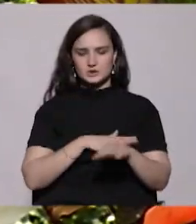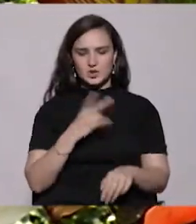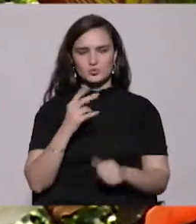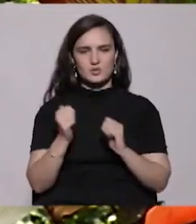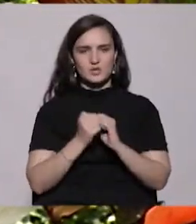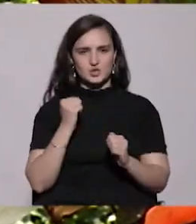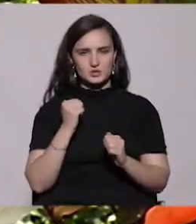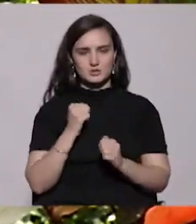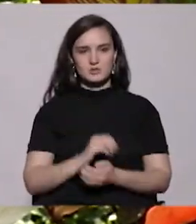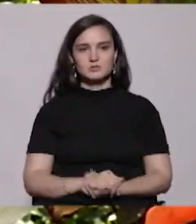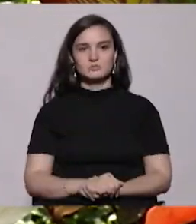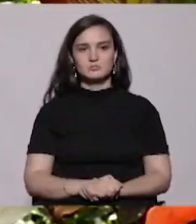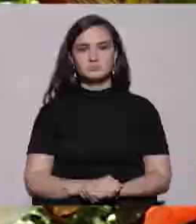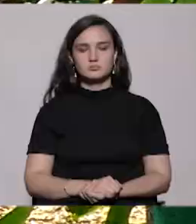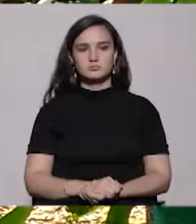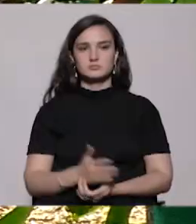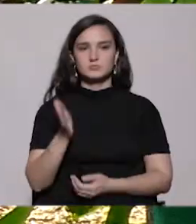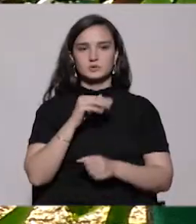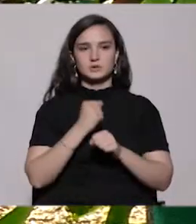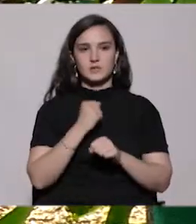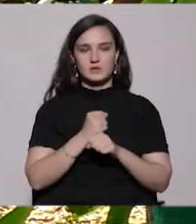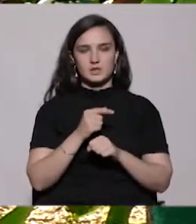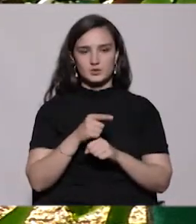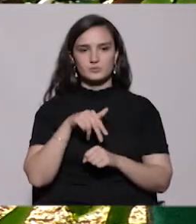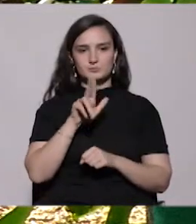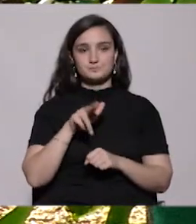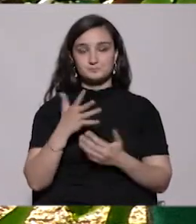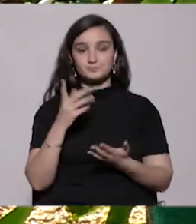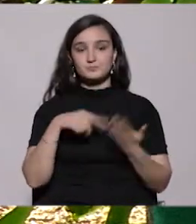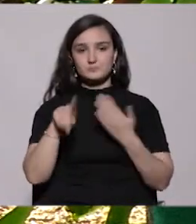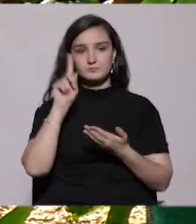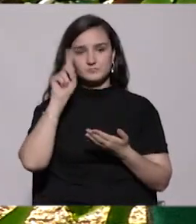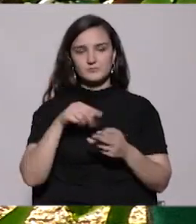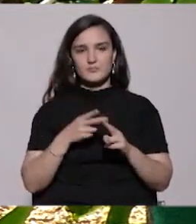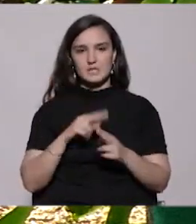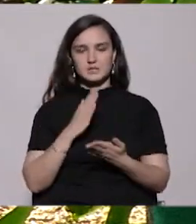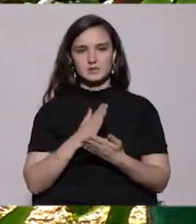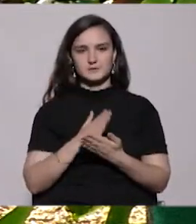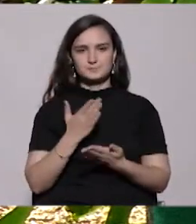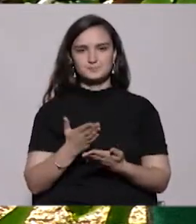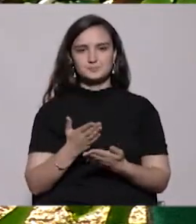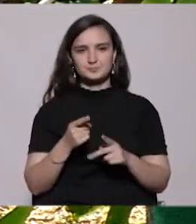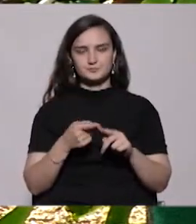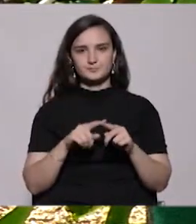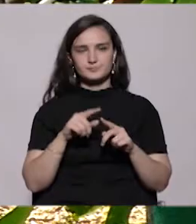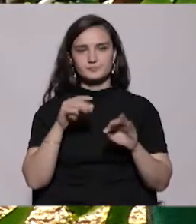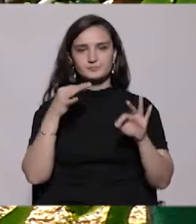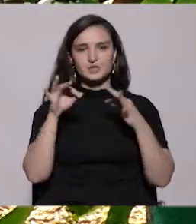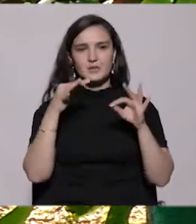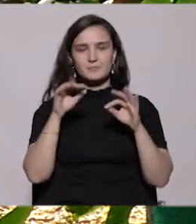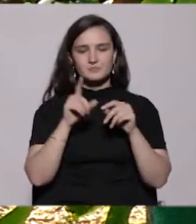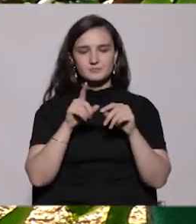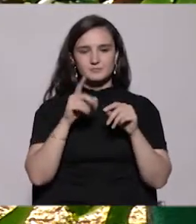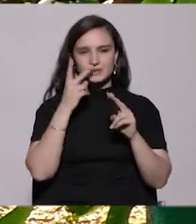რომ გაშრეს გუარს. ამიტომ მოდი გავაკეთოთ აკვარელში. თქვენ იცით, რომ აკვარელი ეს არის ესეთი გამჭვირვალე